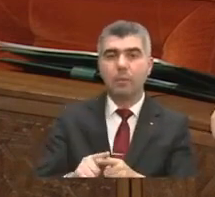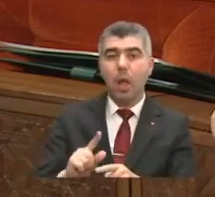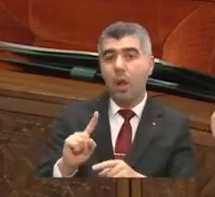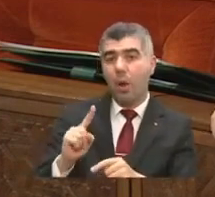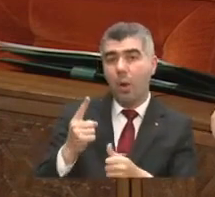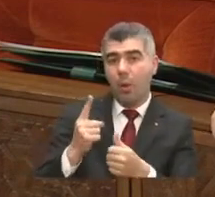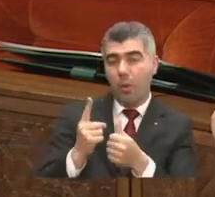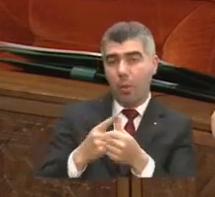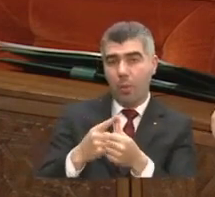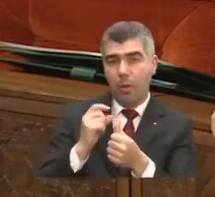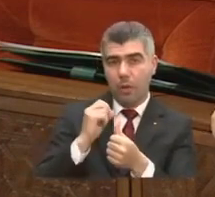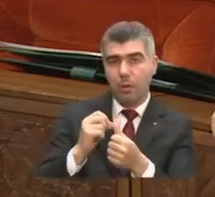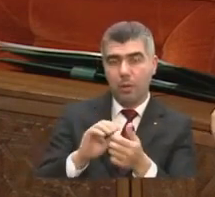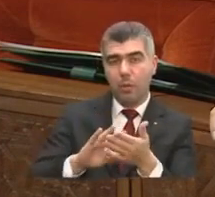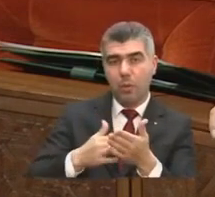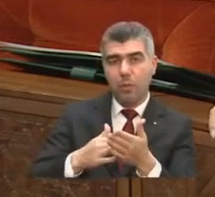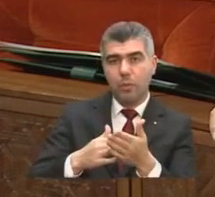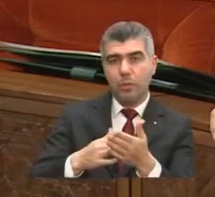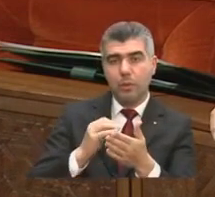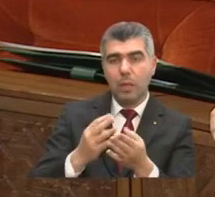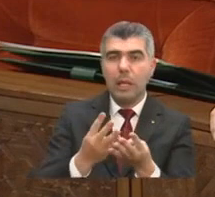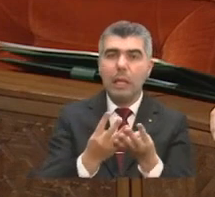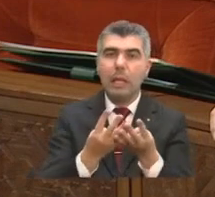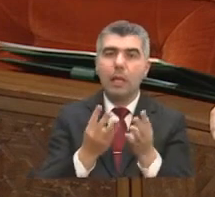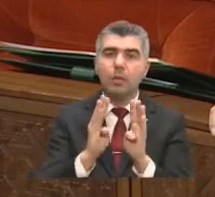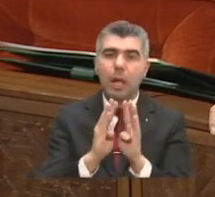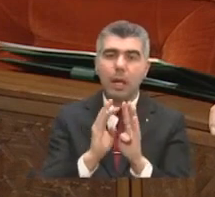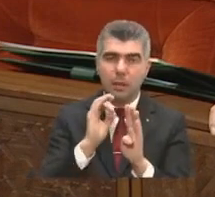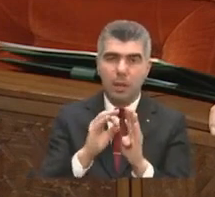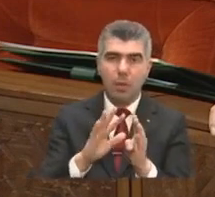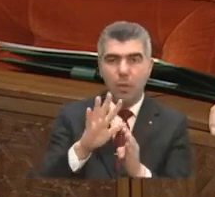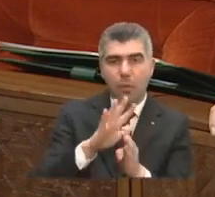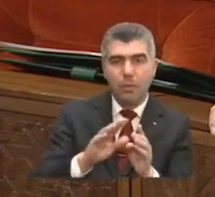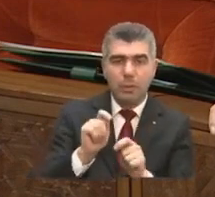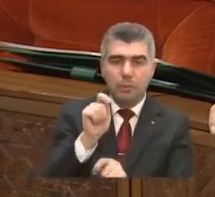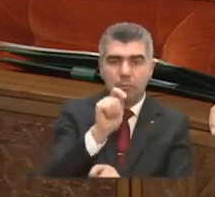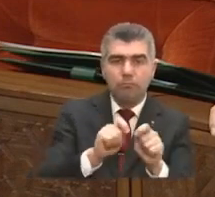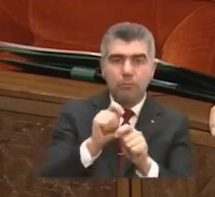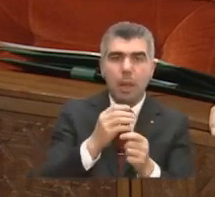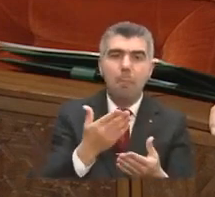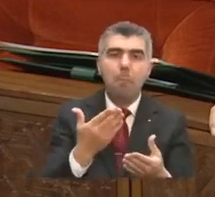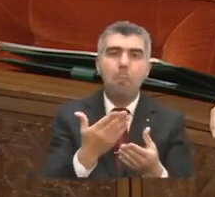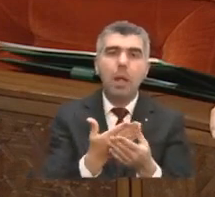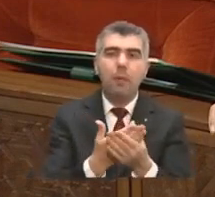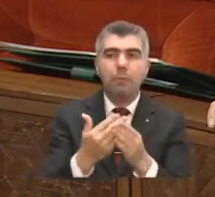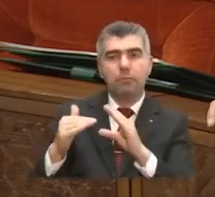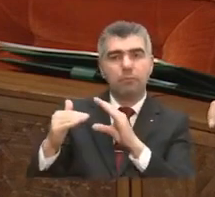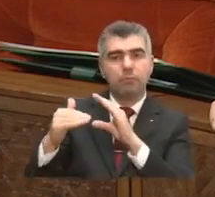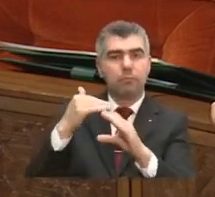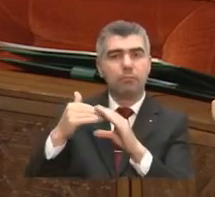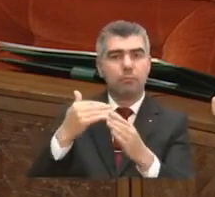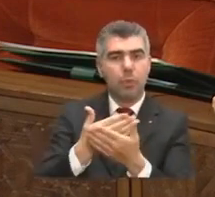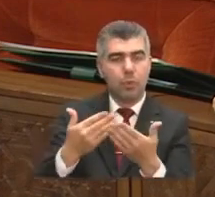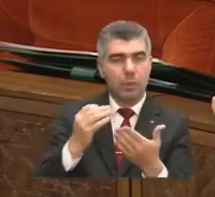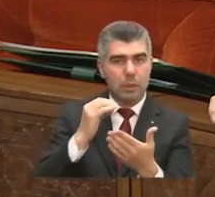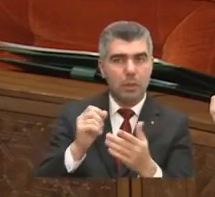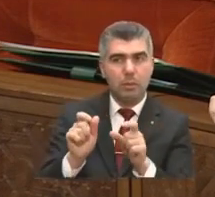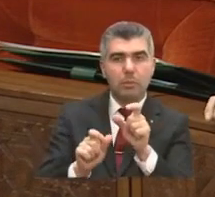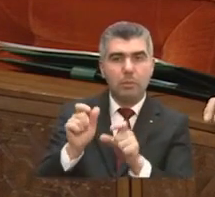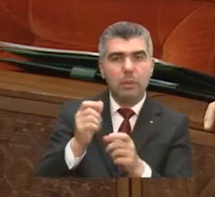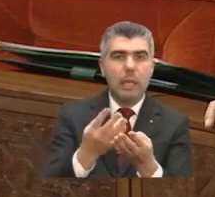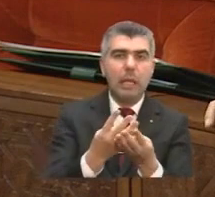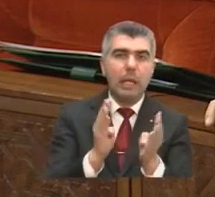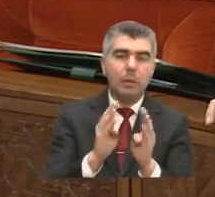الإعطاء ديال الأولوية على مستوى ديال اللجنة الوطنية للنقل في معالجة الملفات اللي تتوصل بها هذه اللجنة من طرف اللجان